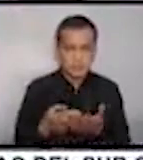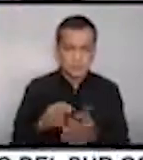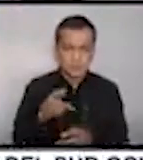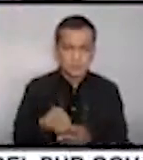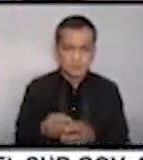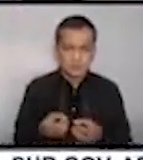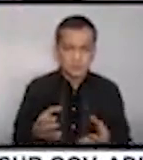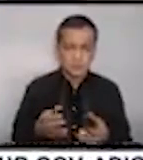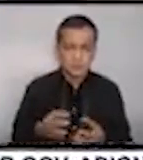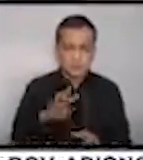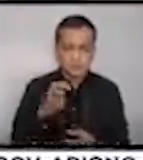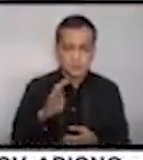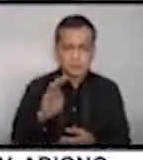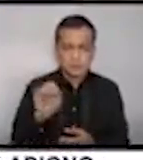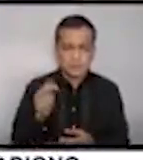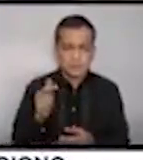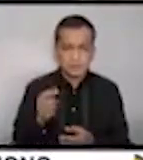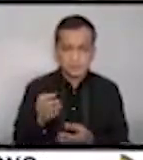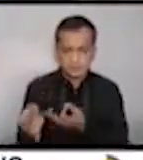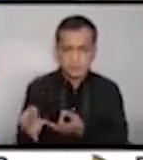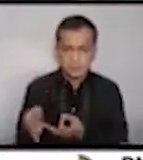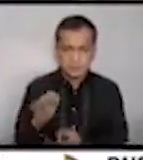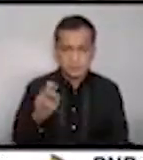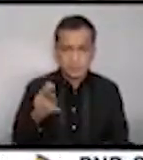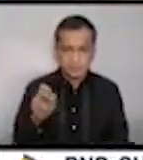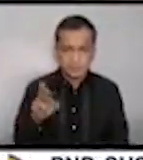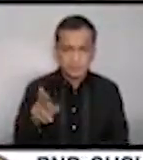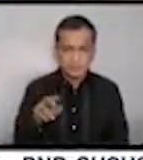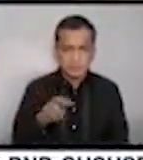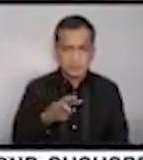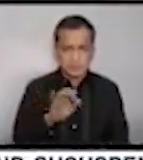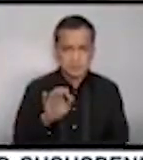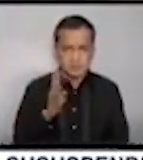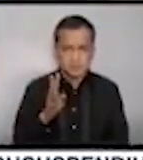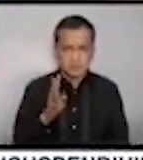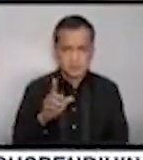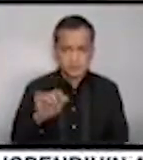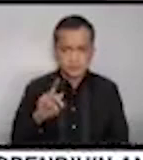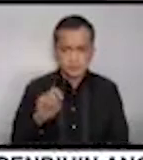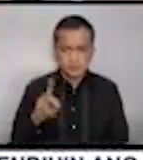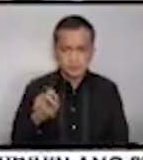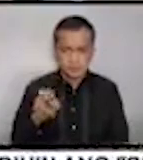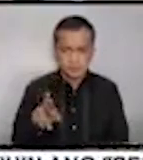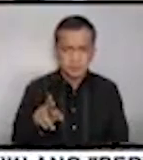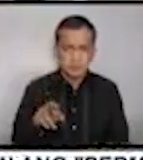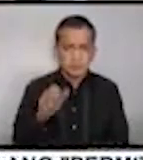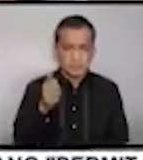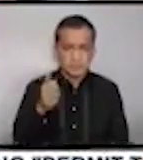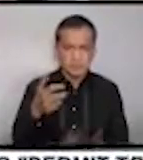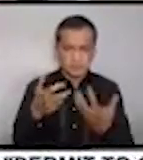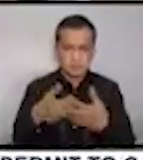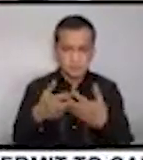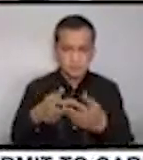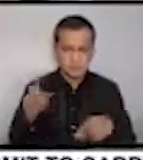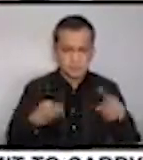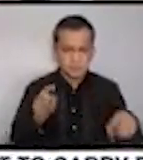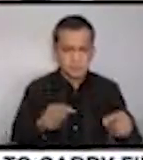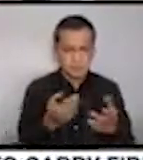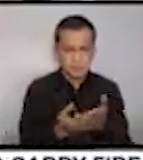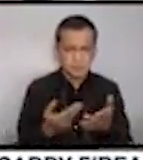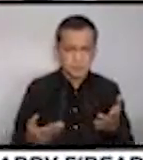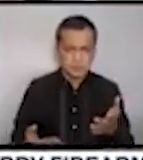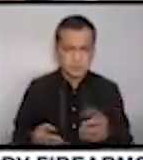ng pataba, 940 liquid fertilizer, 10 units ng marine engine at iba't ibang kagamitang